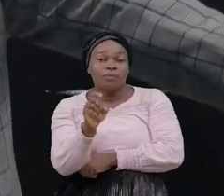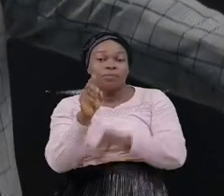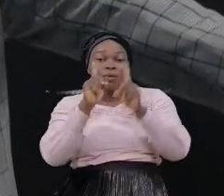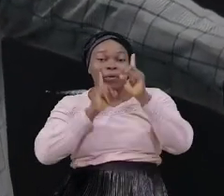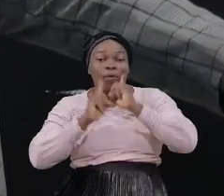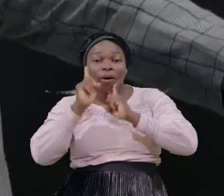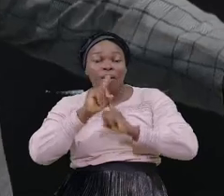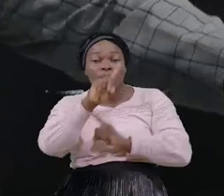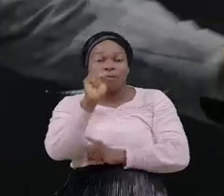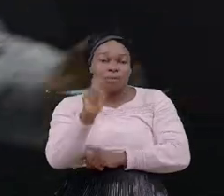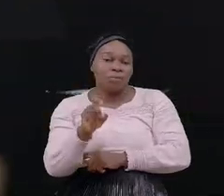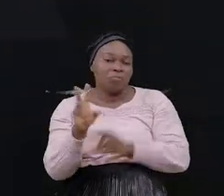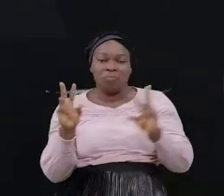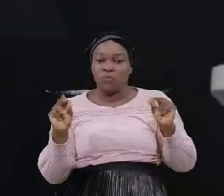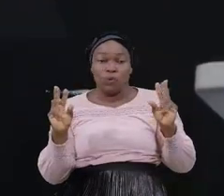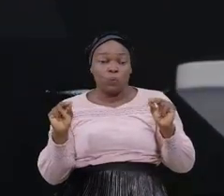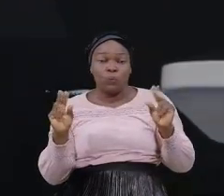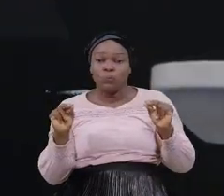Pleurait-il? Non, il ne pleurait pas.